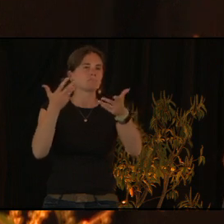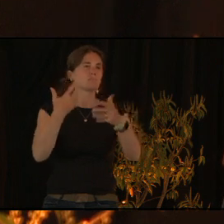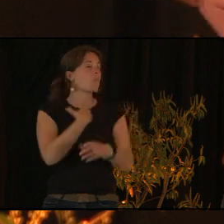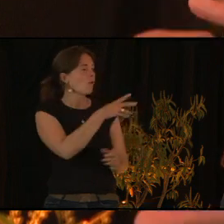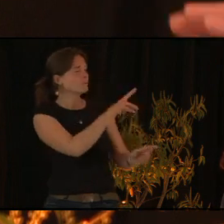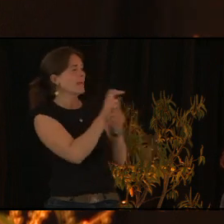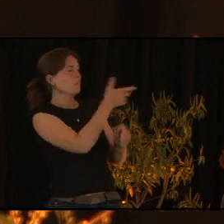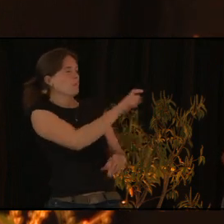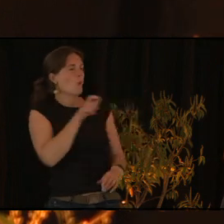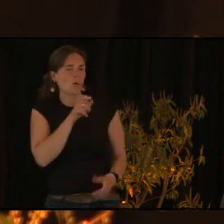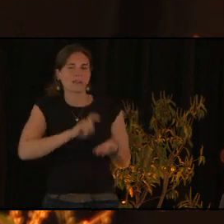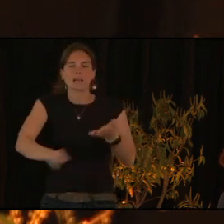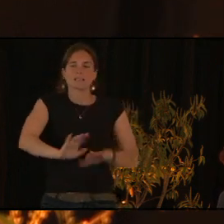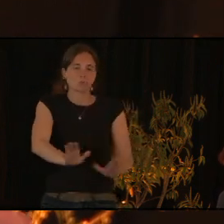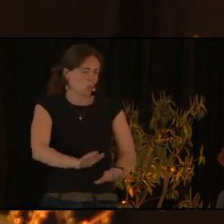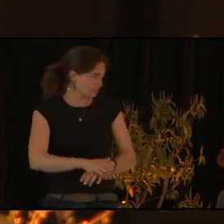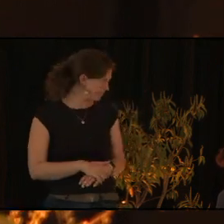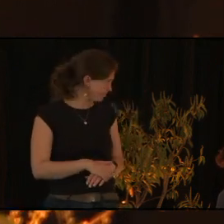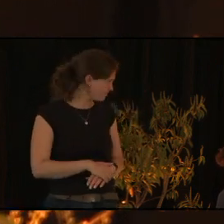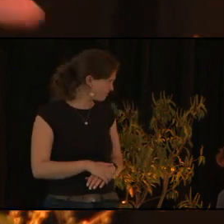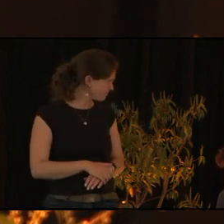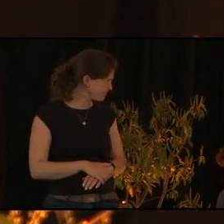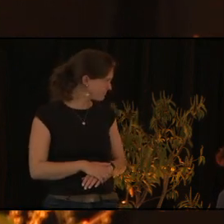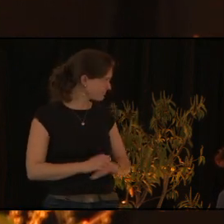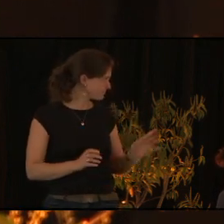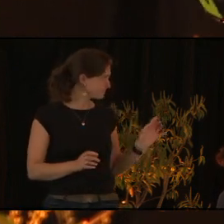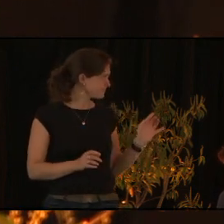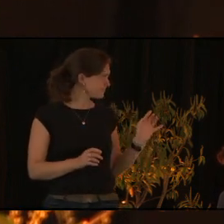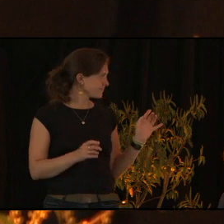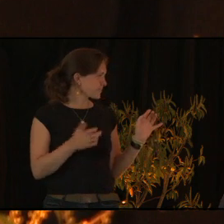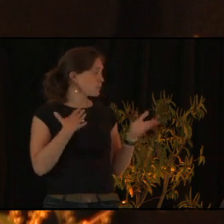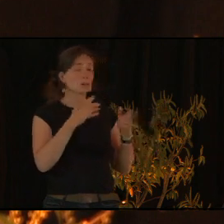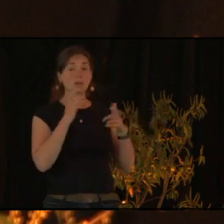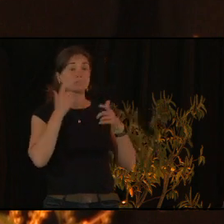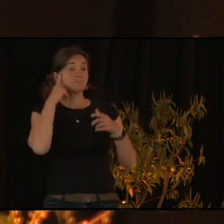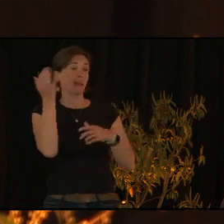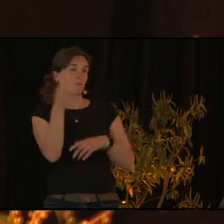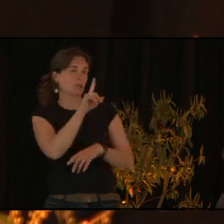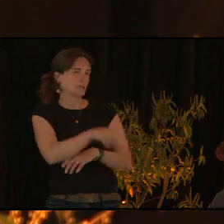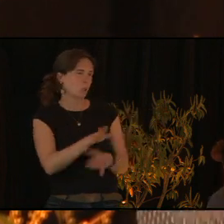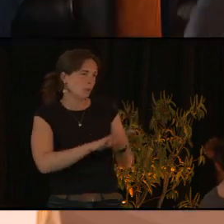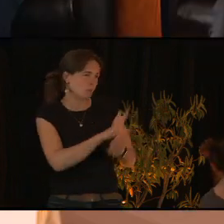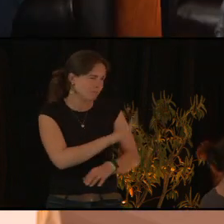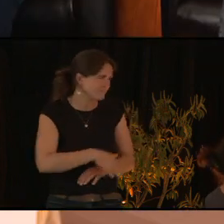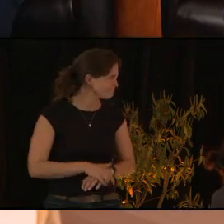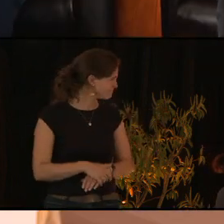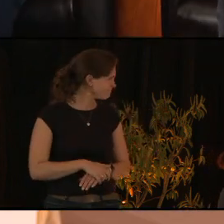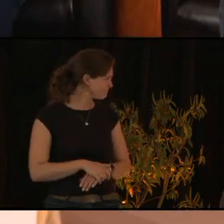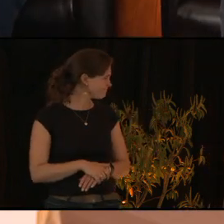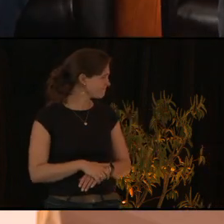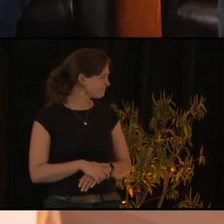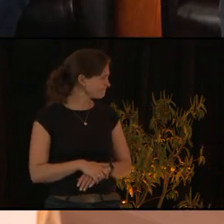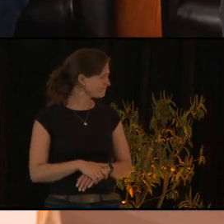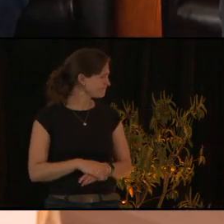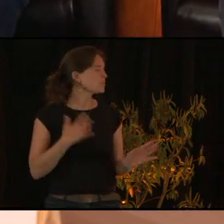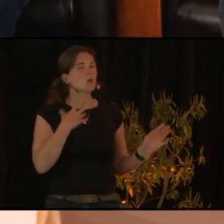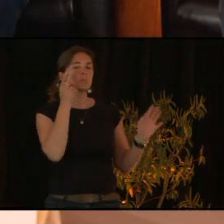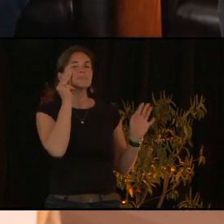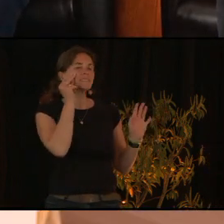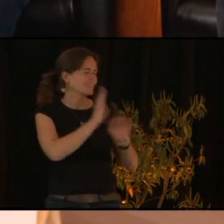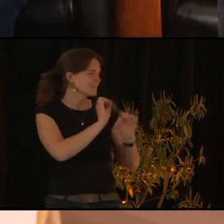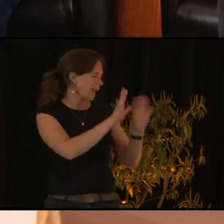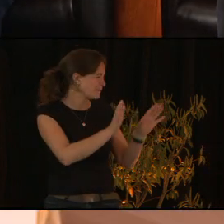Et je l'ai pensé, c'est vrai, j'ai une écriture un peu géologique, quoi, on va dire, qui fonctionne par traces. Et je me dis que du coup, on